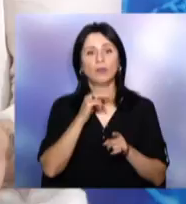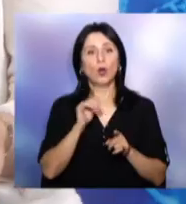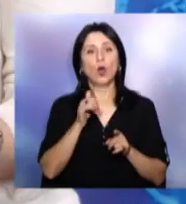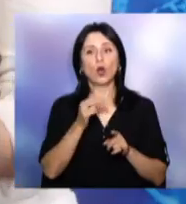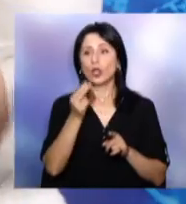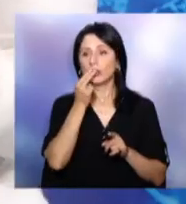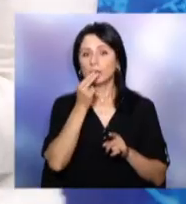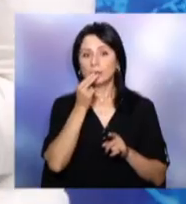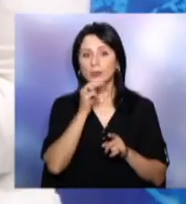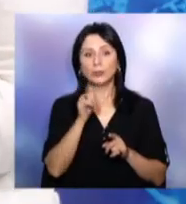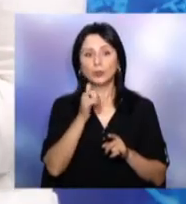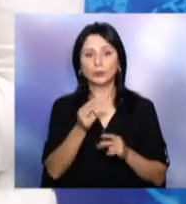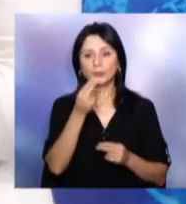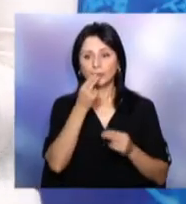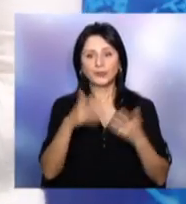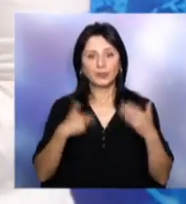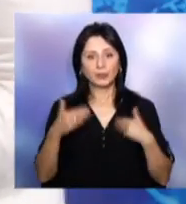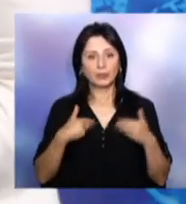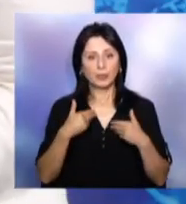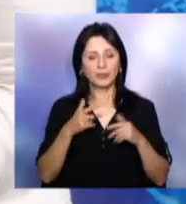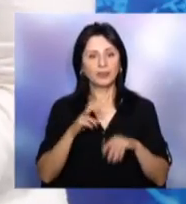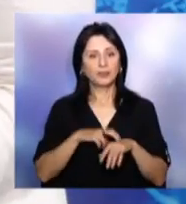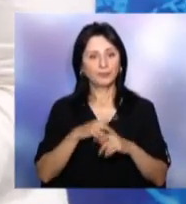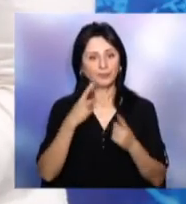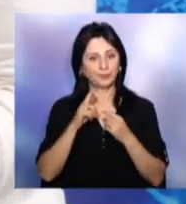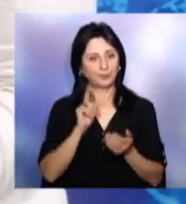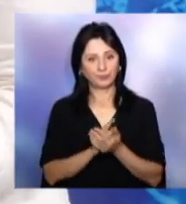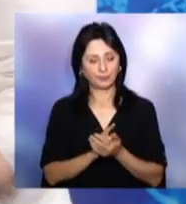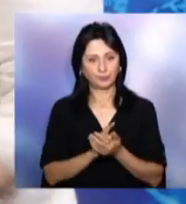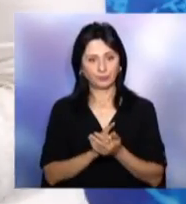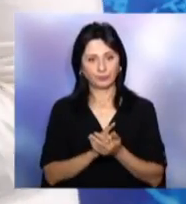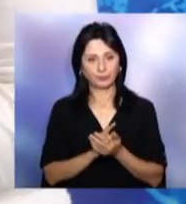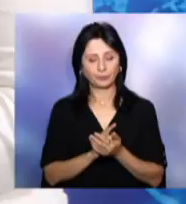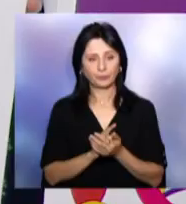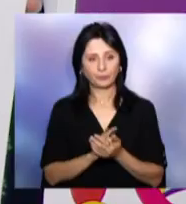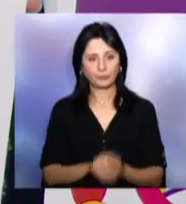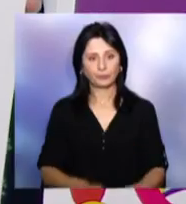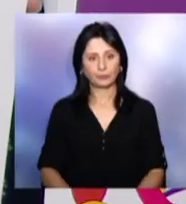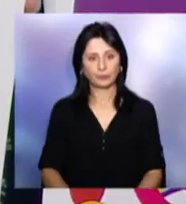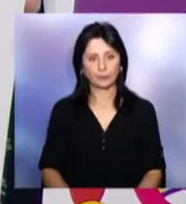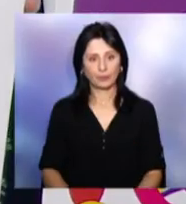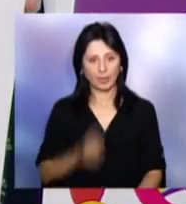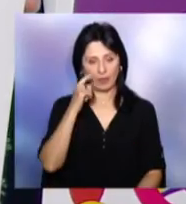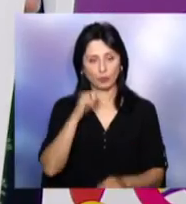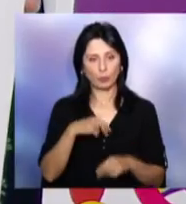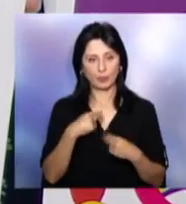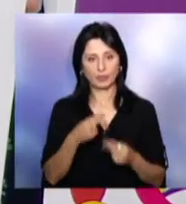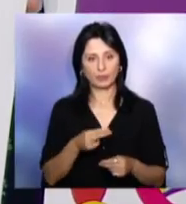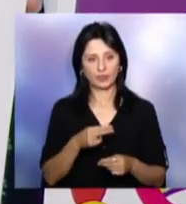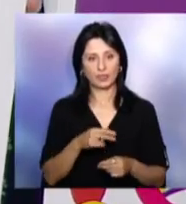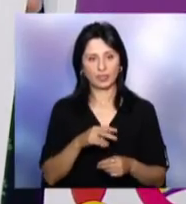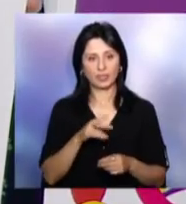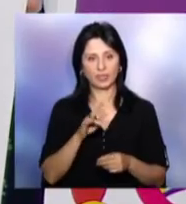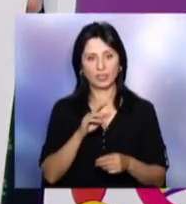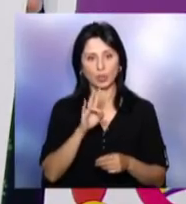როგორ ვიკვებებით, როგორ ვიღებთ ვიტამინებს და კონსულტაცია გავიაროთ ასევე ექიმთან ან მე თავისუფლებას მიცემ და